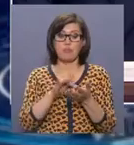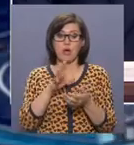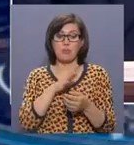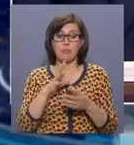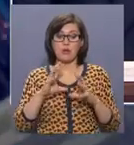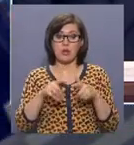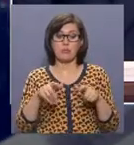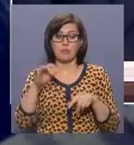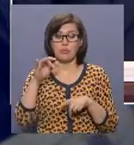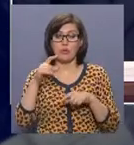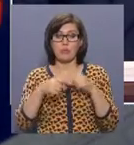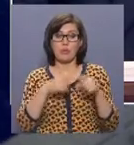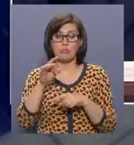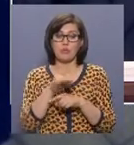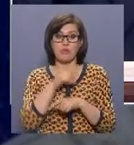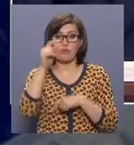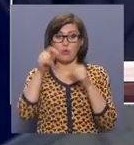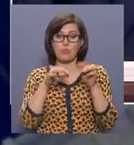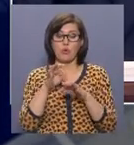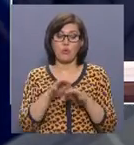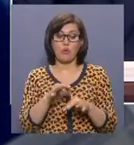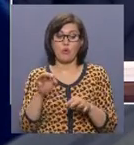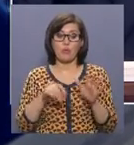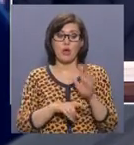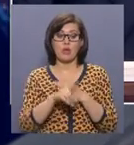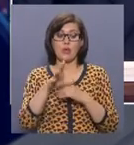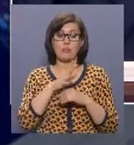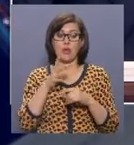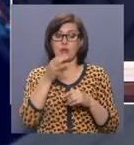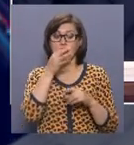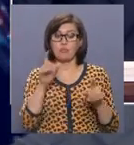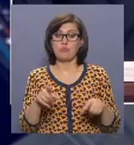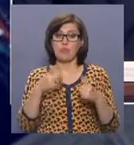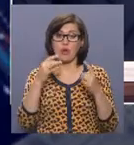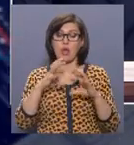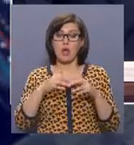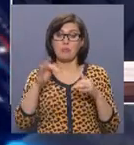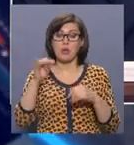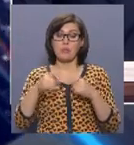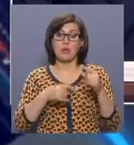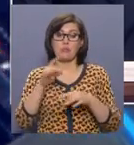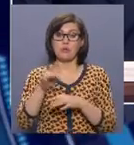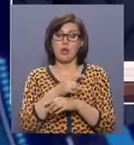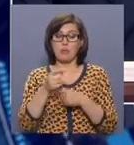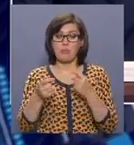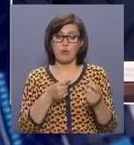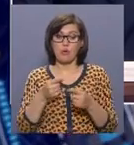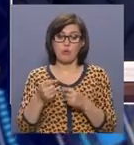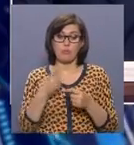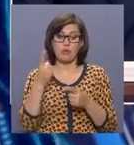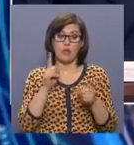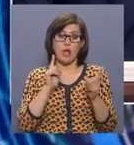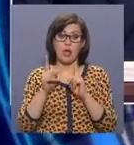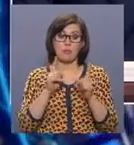қаласында әлемдік және дәстүрлі діндер форумын өткізу бастамасын көтерген болатын. Әлемдік және дәстүрлі діндер көшбасшыларының бірінші